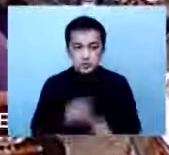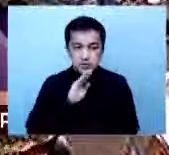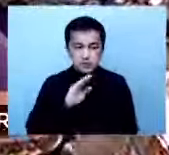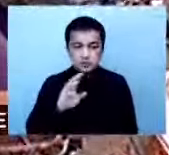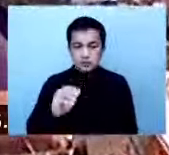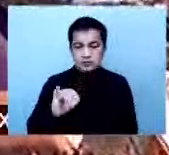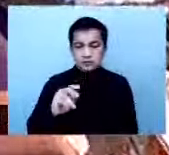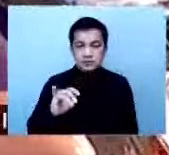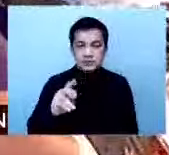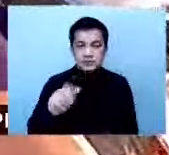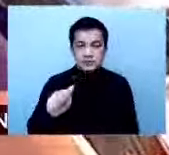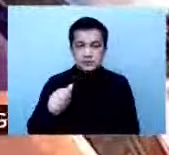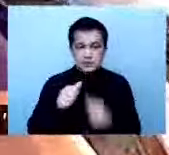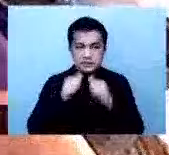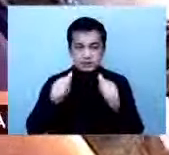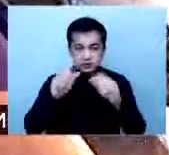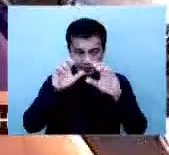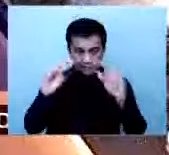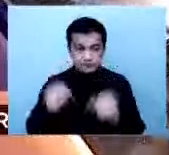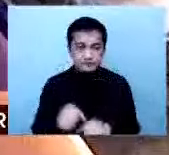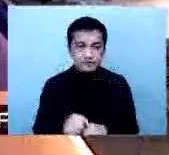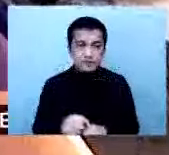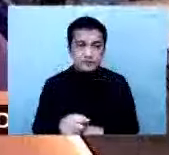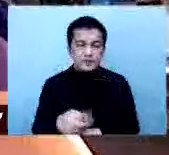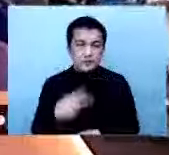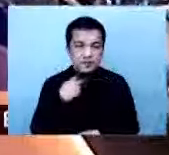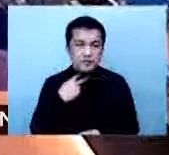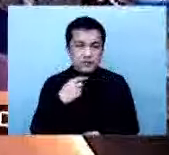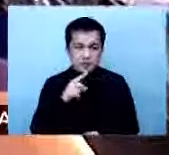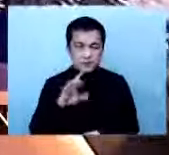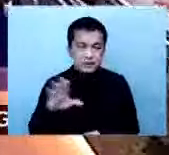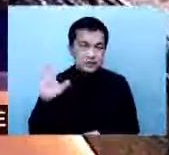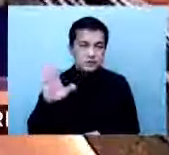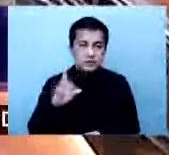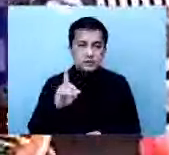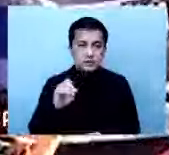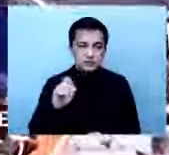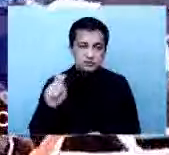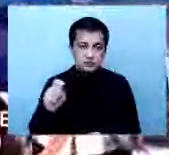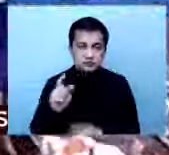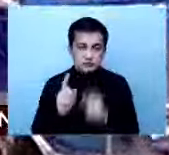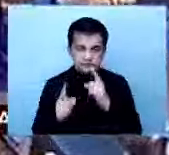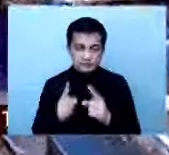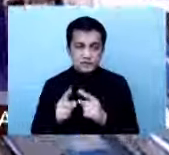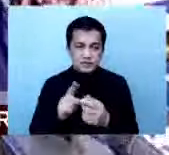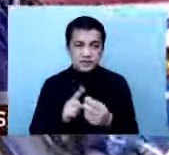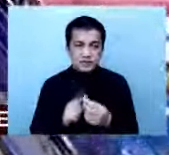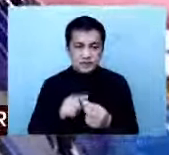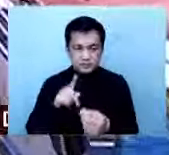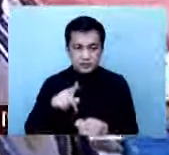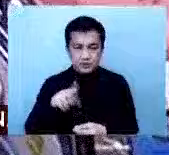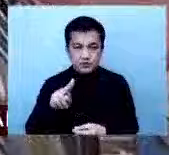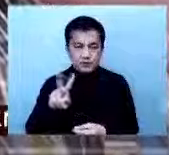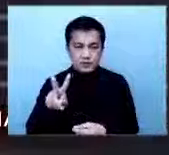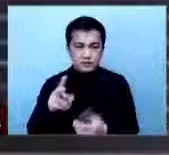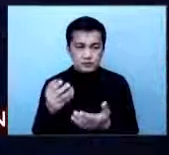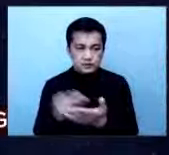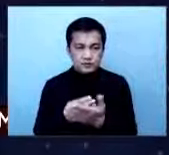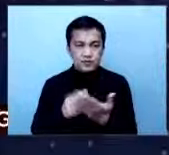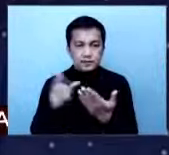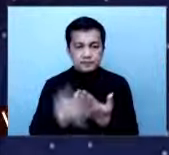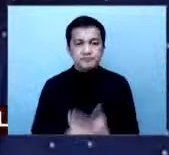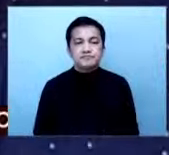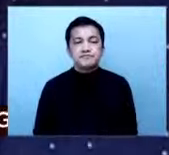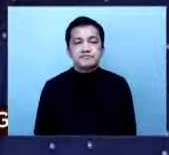inanunsyo ng Pangulo napako raw ang pangako ng Department of transportation na dialogo tungkol sa modernization program